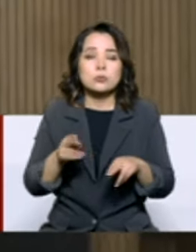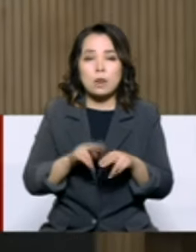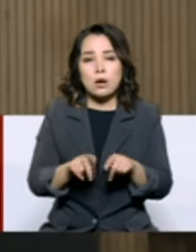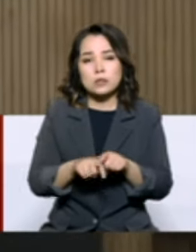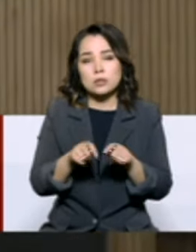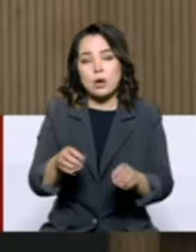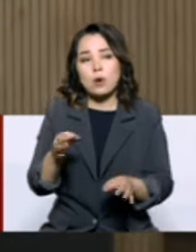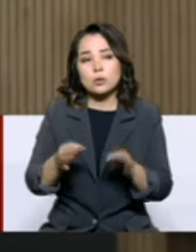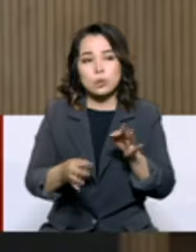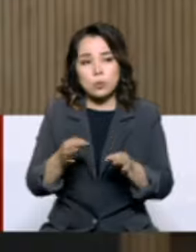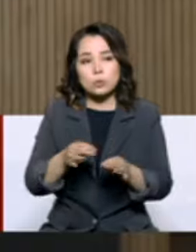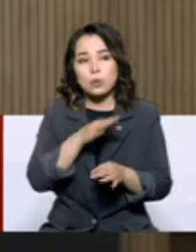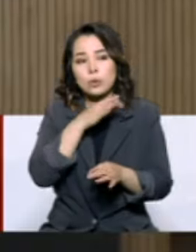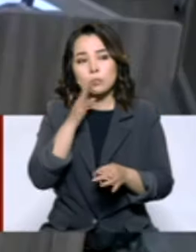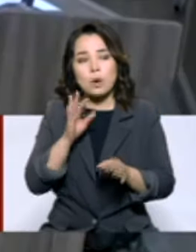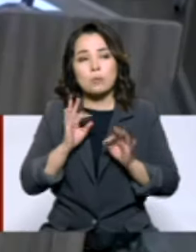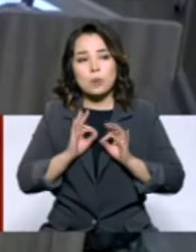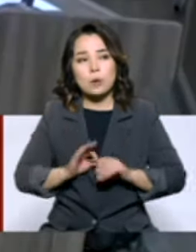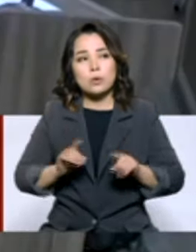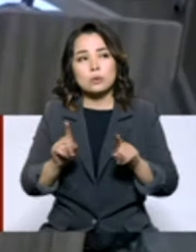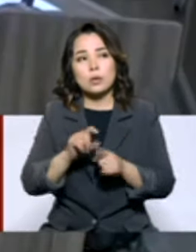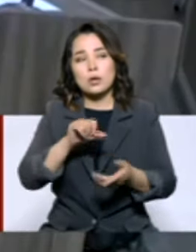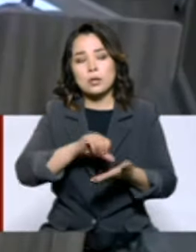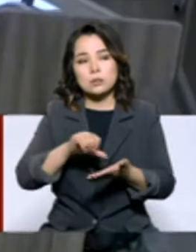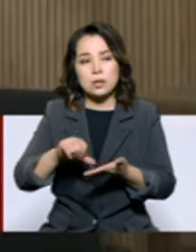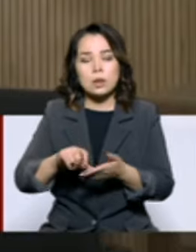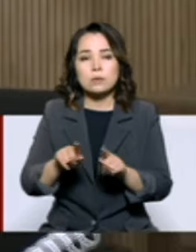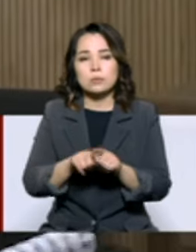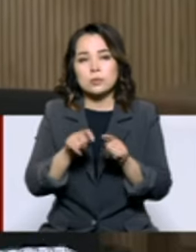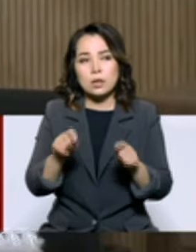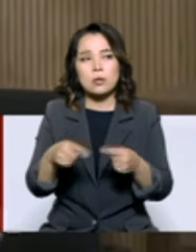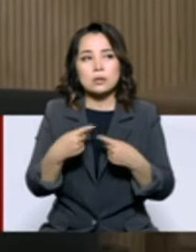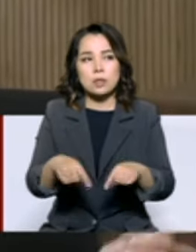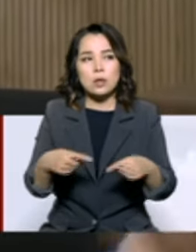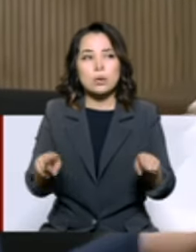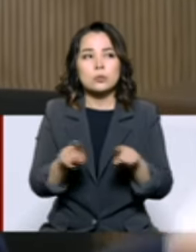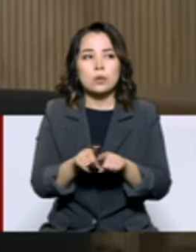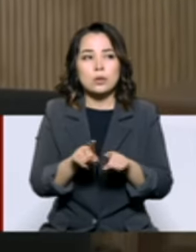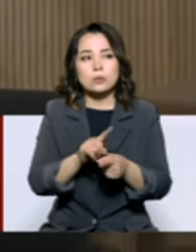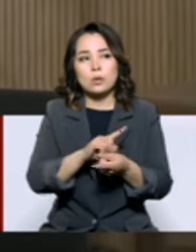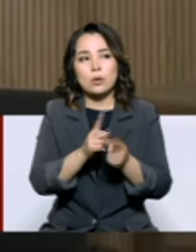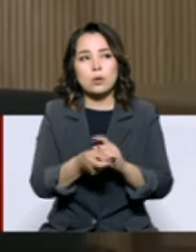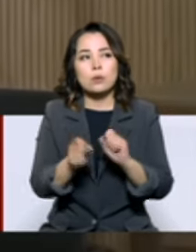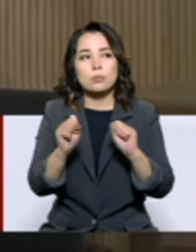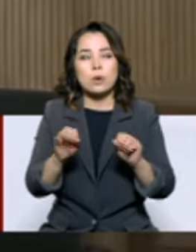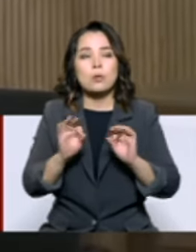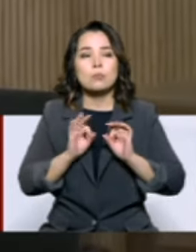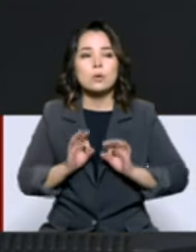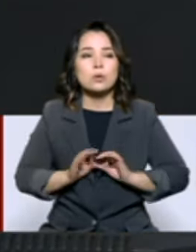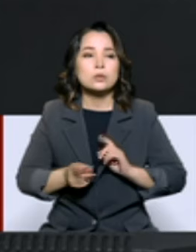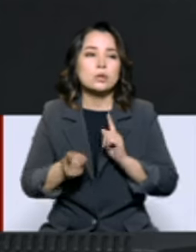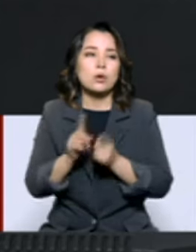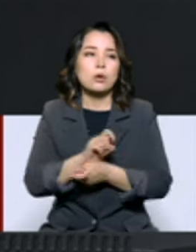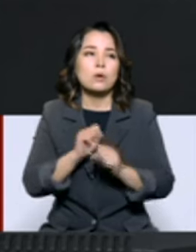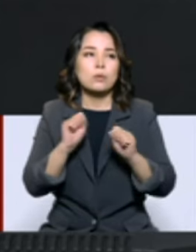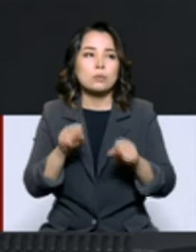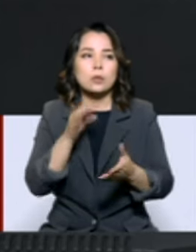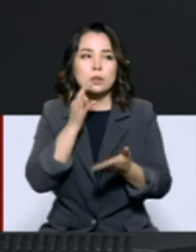ашық соттар көбейсе, прокурорларға байланысты стереотиптер бар, басқасы бар өзгерер еді. Прокурорлар өзгерер